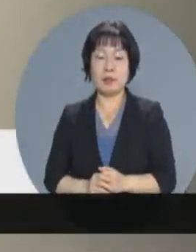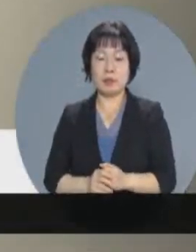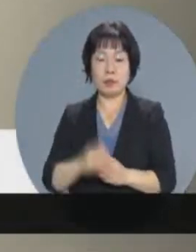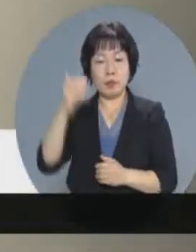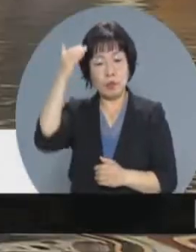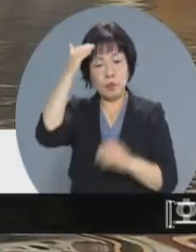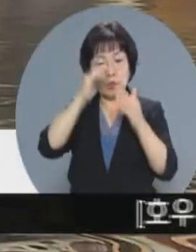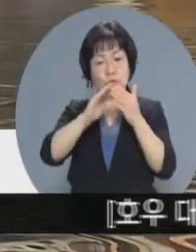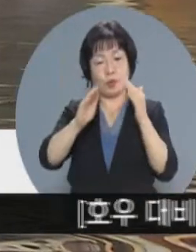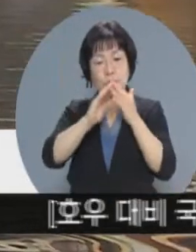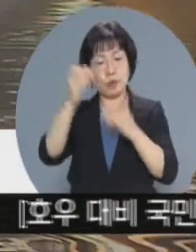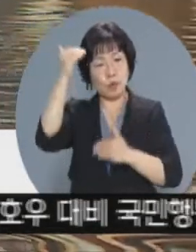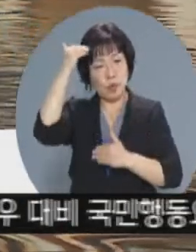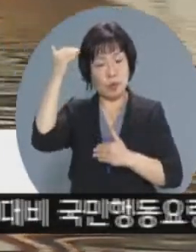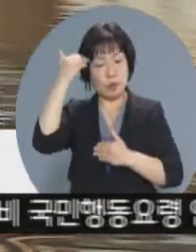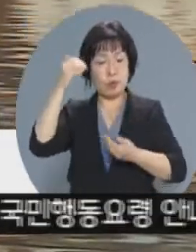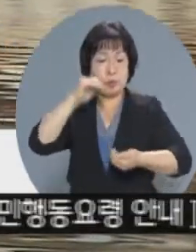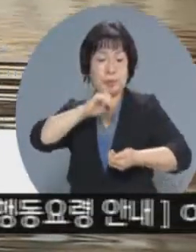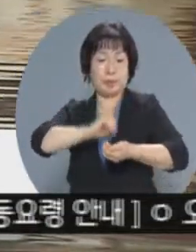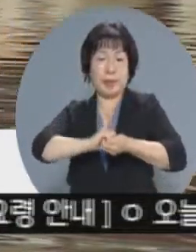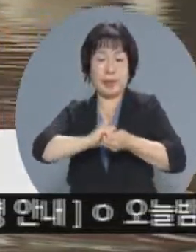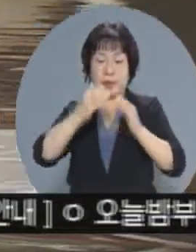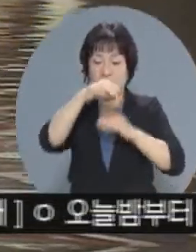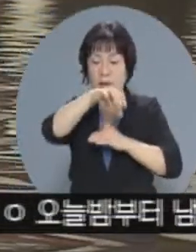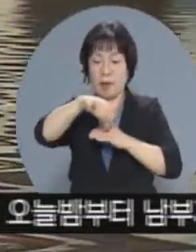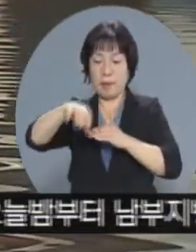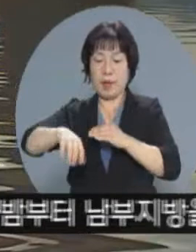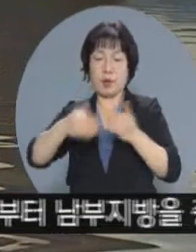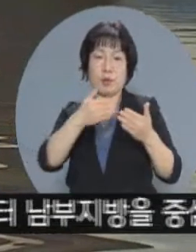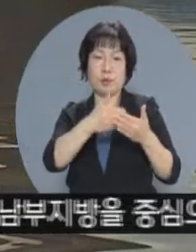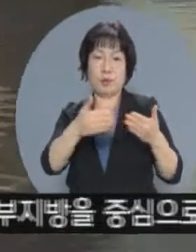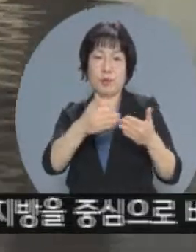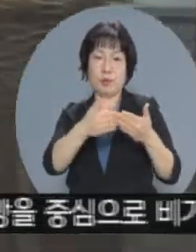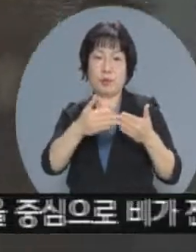한옥마을을 여행 가방에 담아놓은 차민영 작가의 북촌.